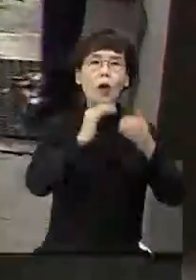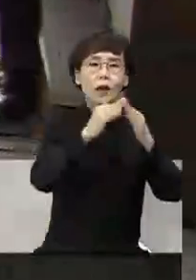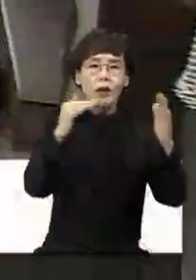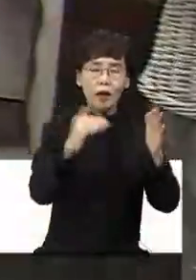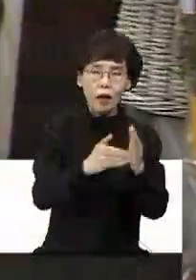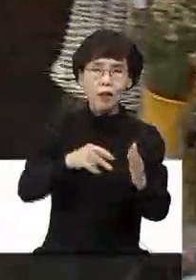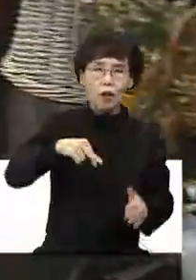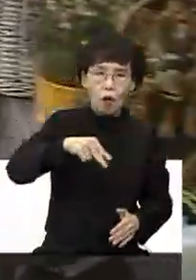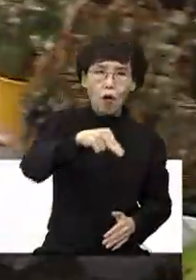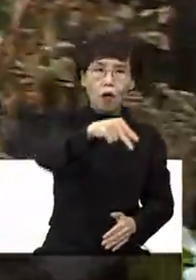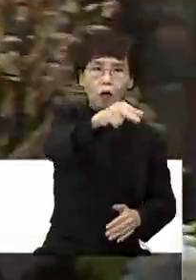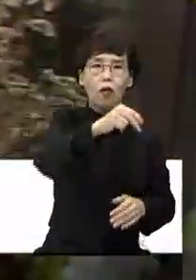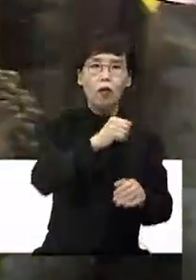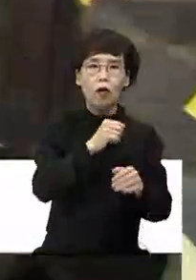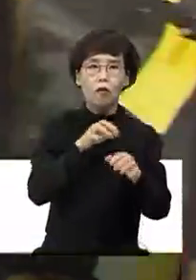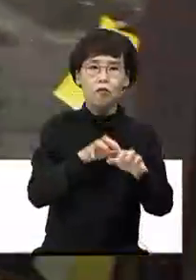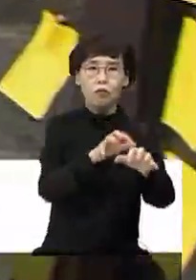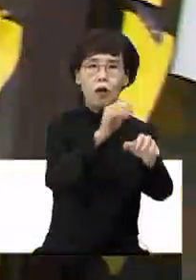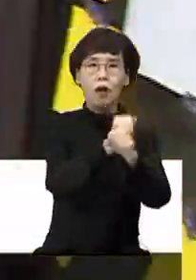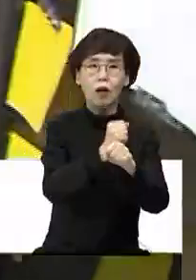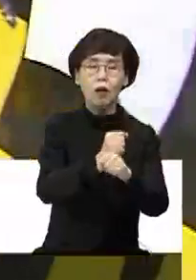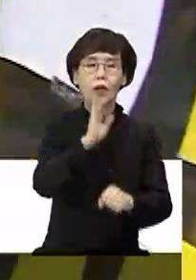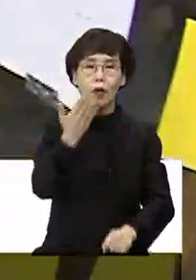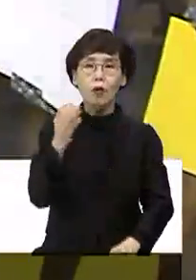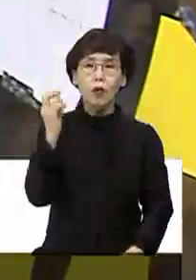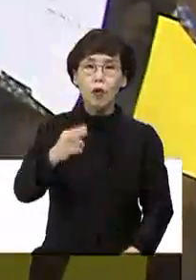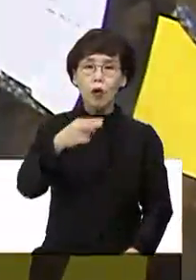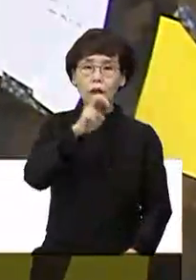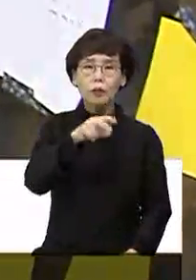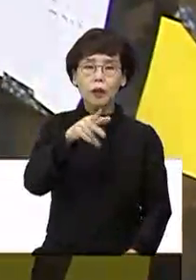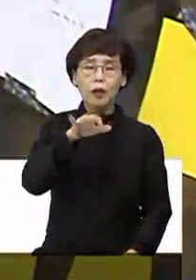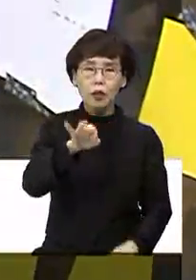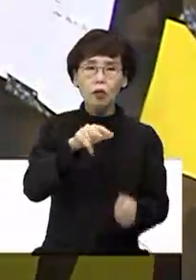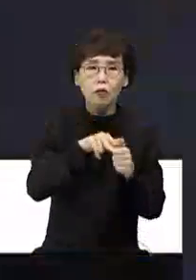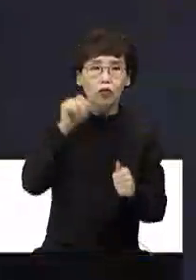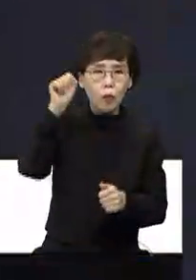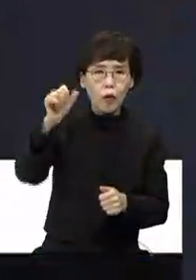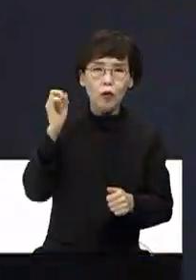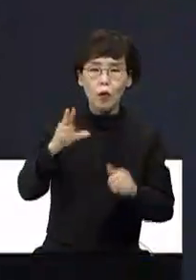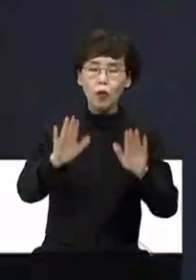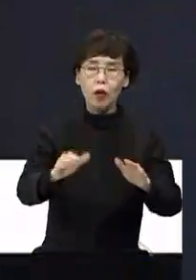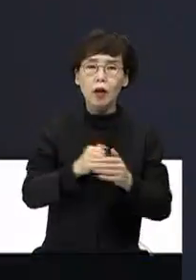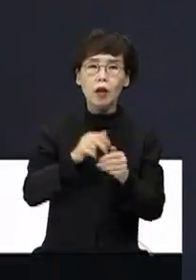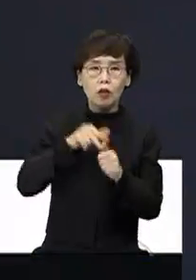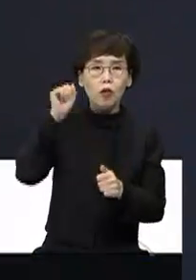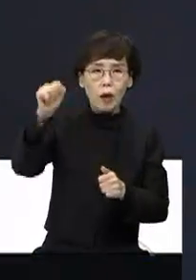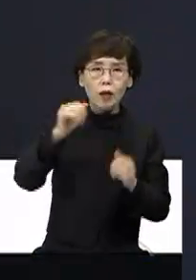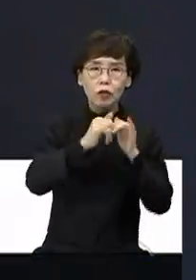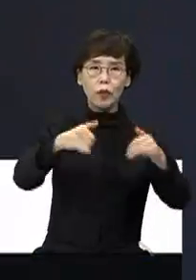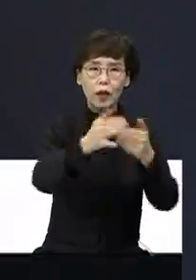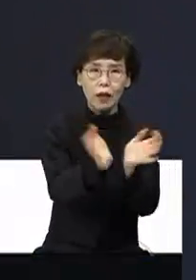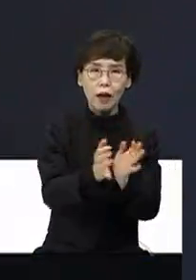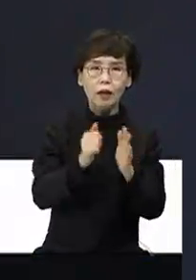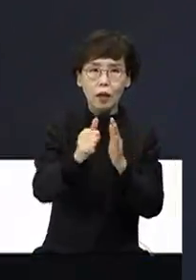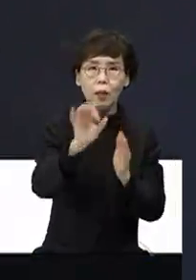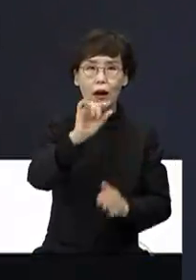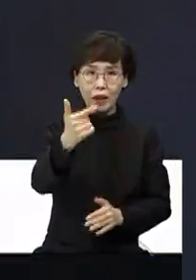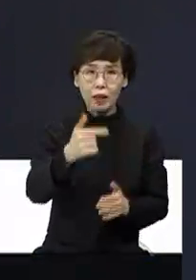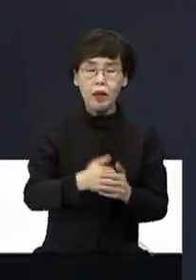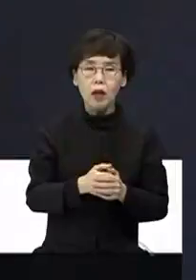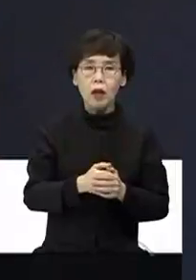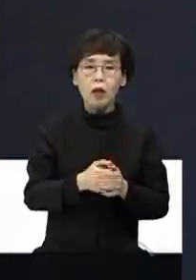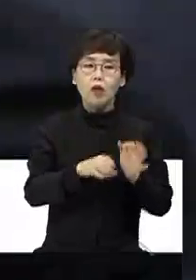정의당 심상정 후보에 이어 대권 도전을 선언한 국민의당 안철수 대표는 오늘 오전 코로나19로 인한 생활고로 세상을